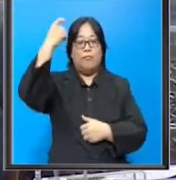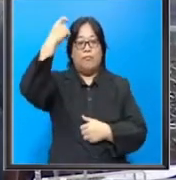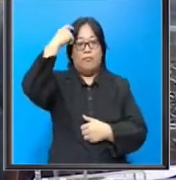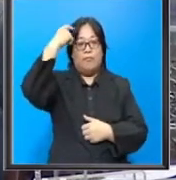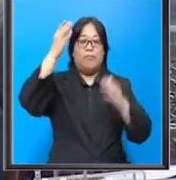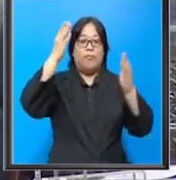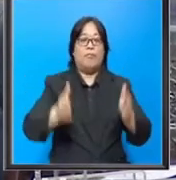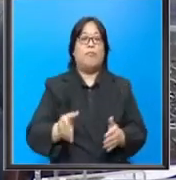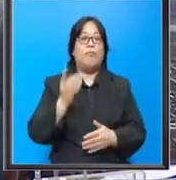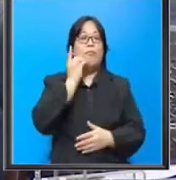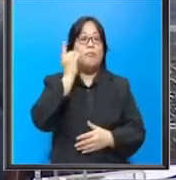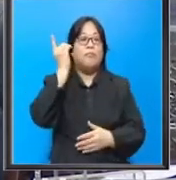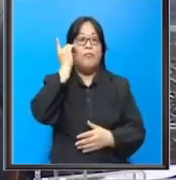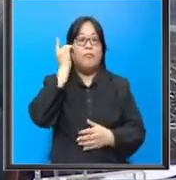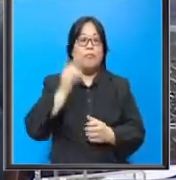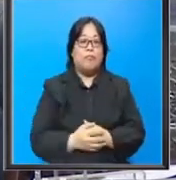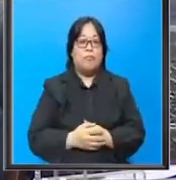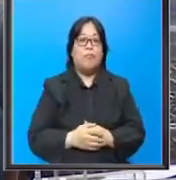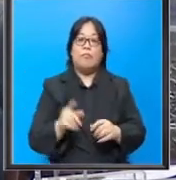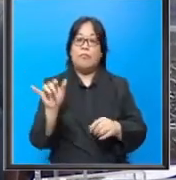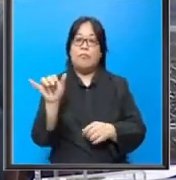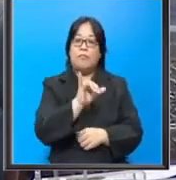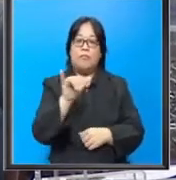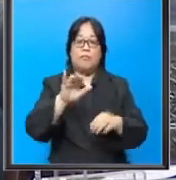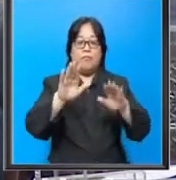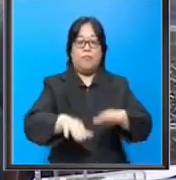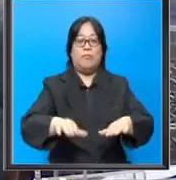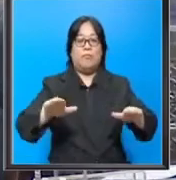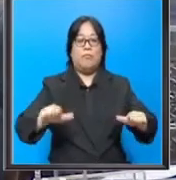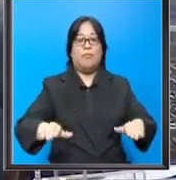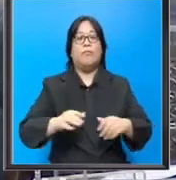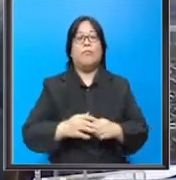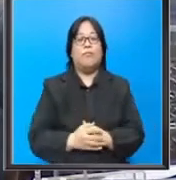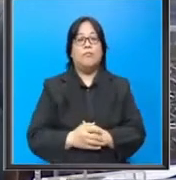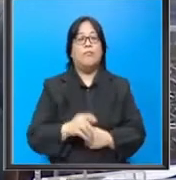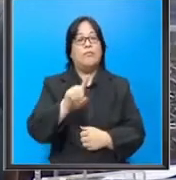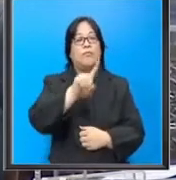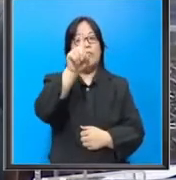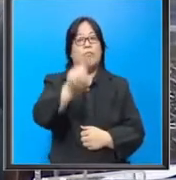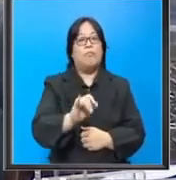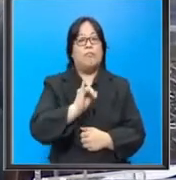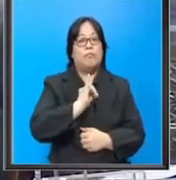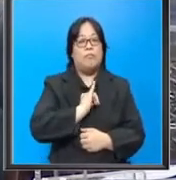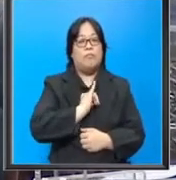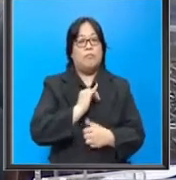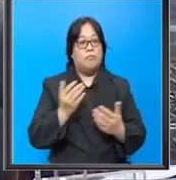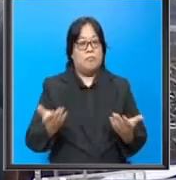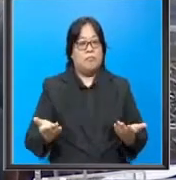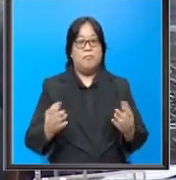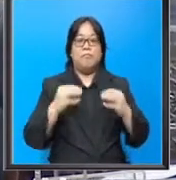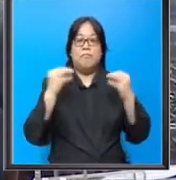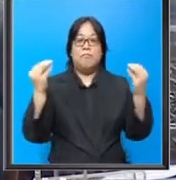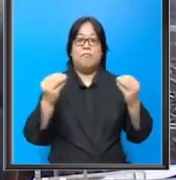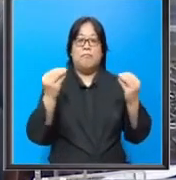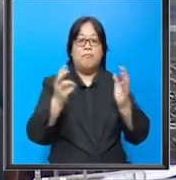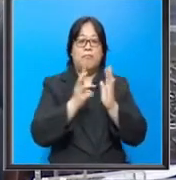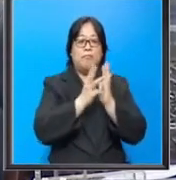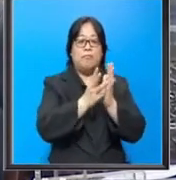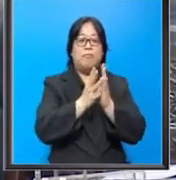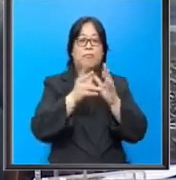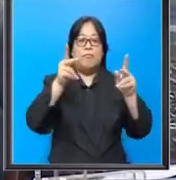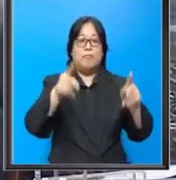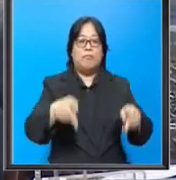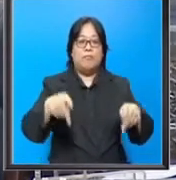mental orang dewasa bahkan juga kanak-kanak soalnya saya adakah majelis perwakilan